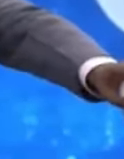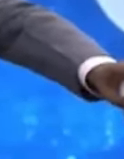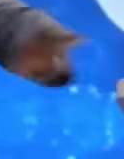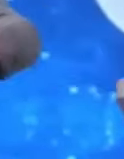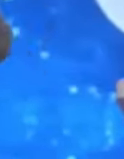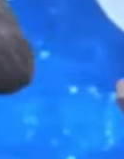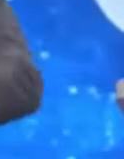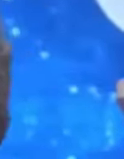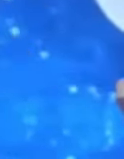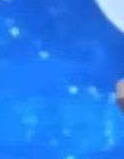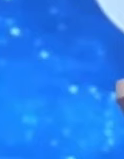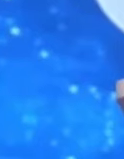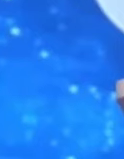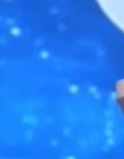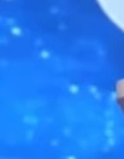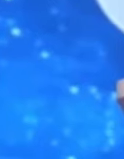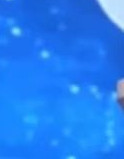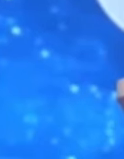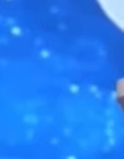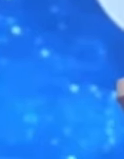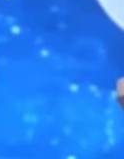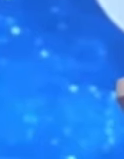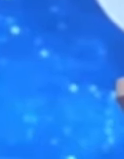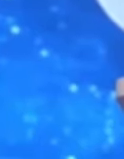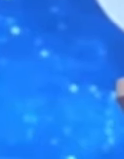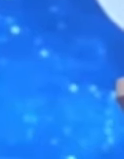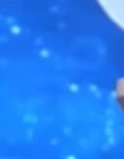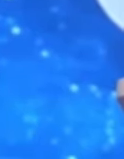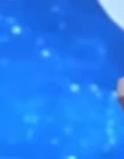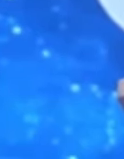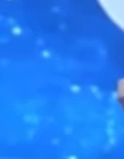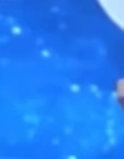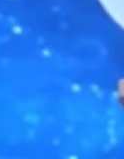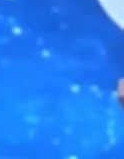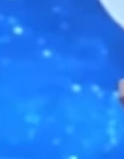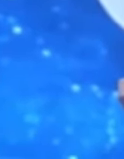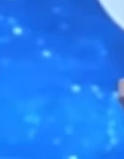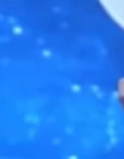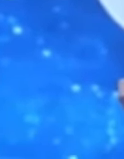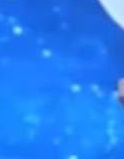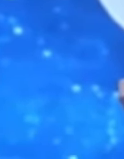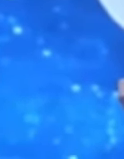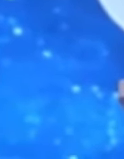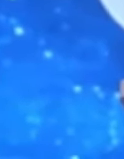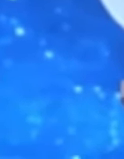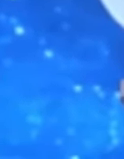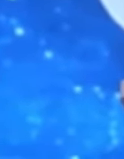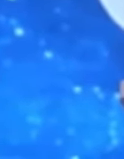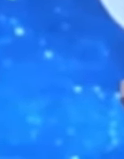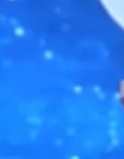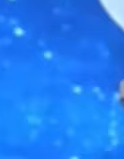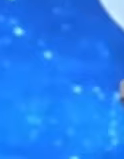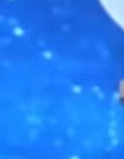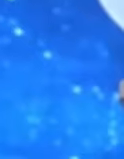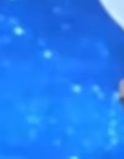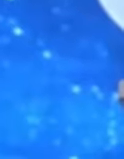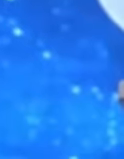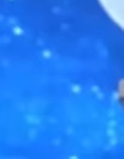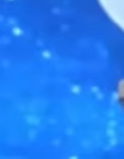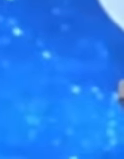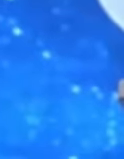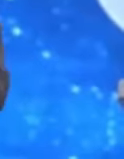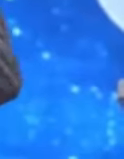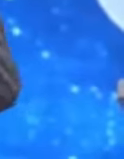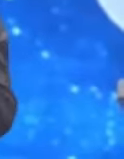nouvelle maintenant en tant que croyant sauvz pardonnez affranchis maintenant